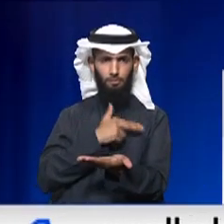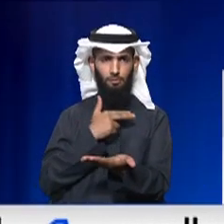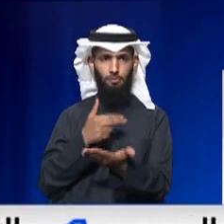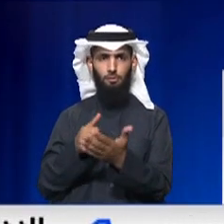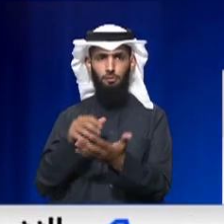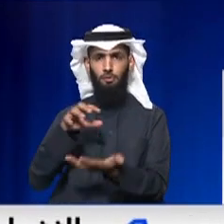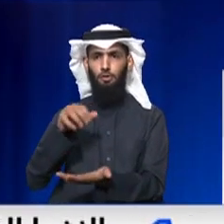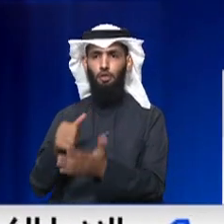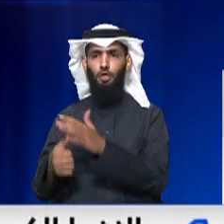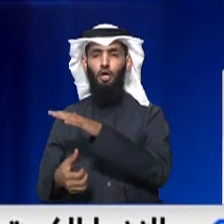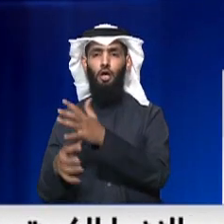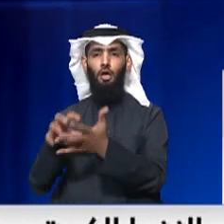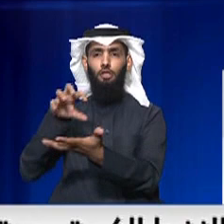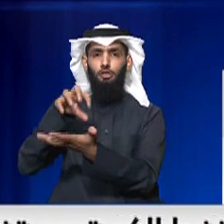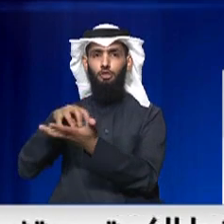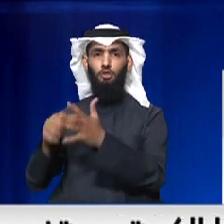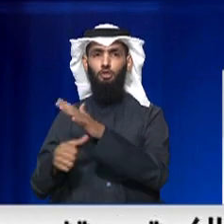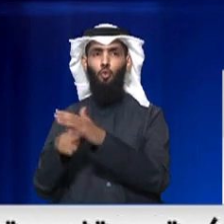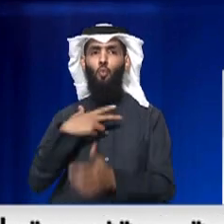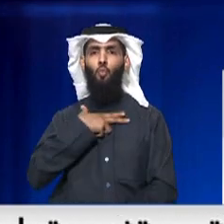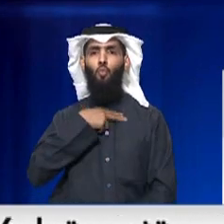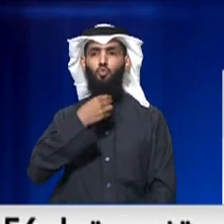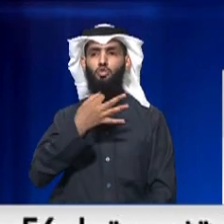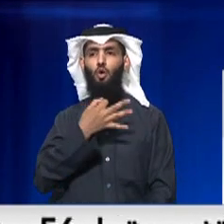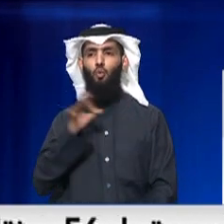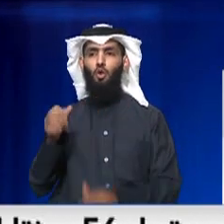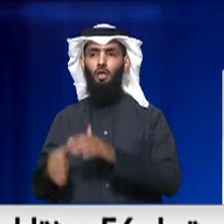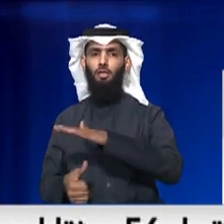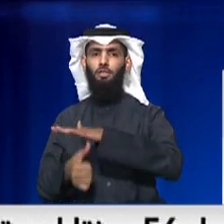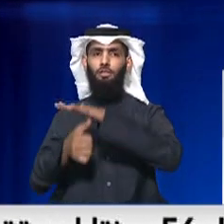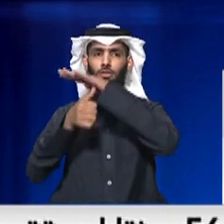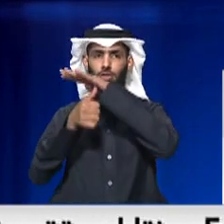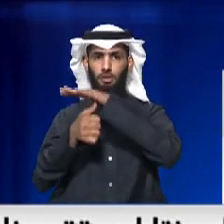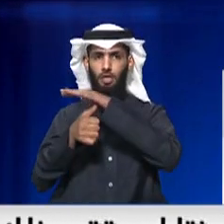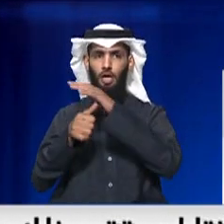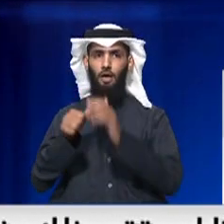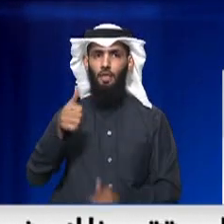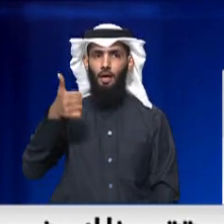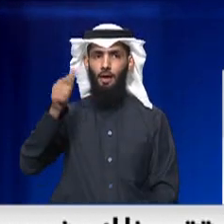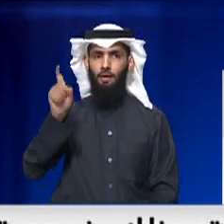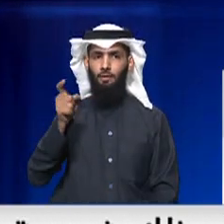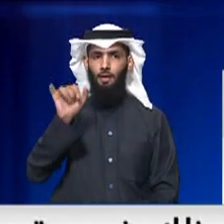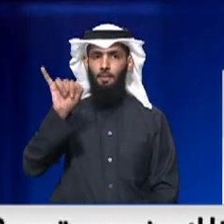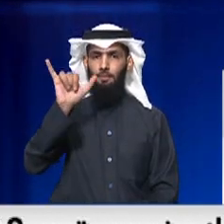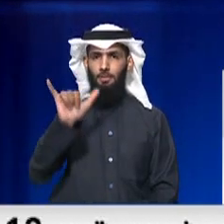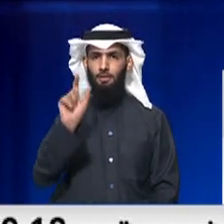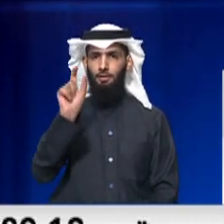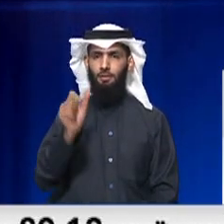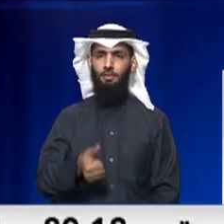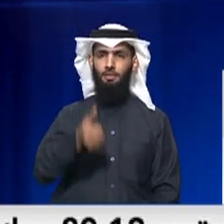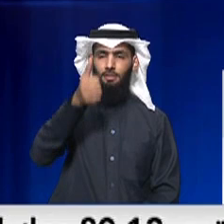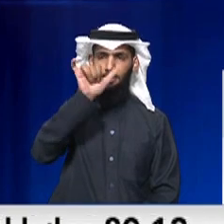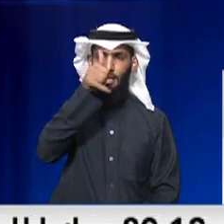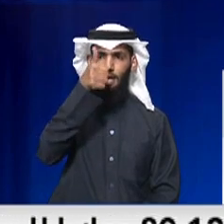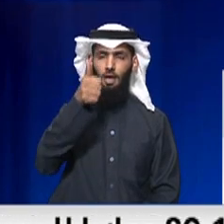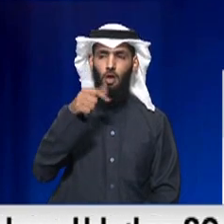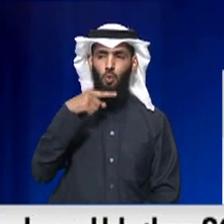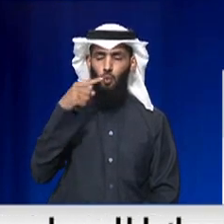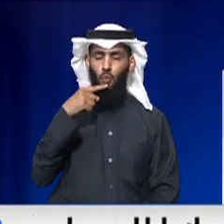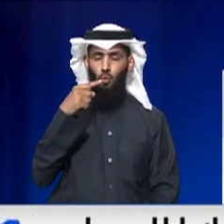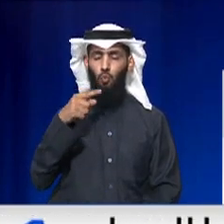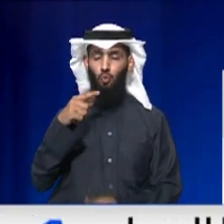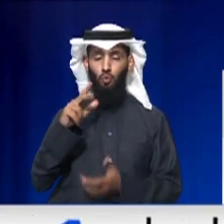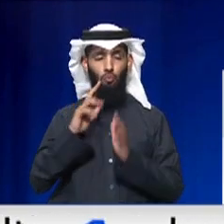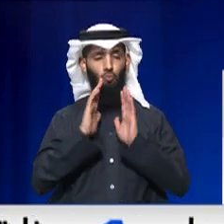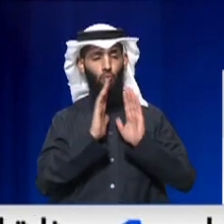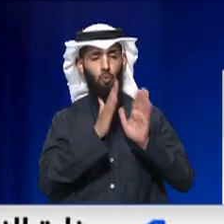نيكول باشينيان رئيس وزراء جمهورية أرمينيا الصديقة. أعرب فيها معالي عن خالص التهاني لسموه حفظه الله